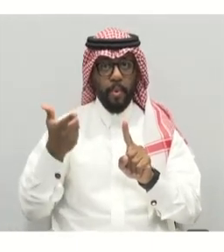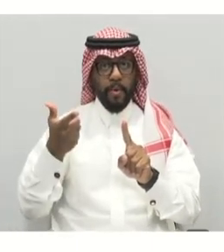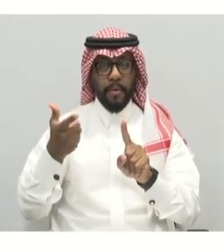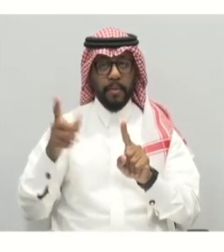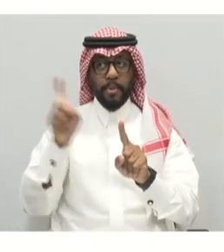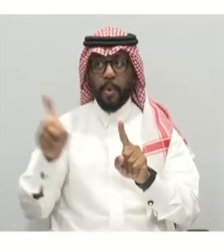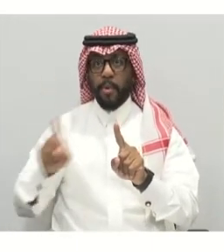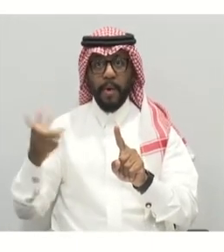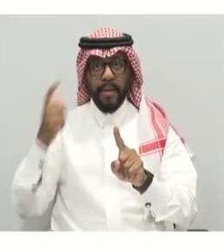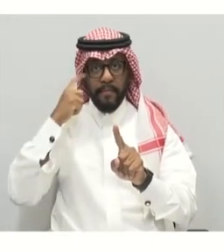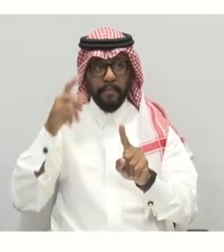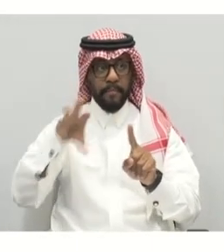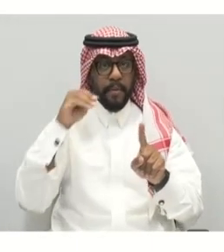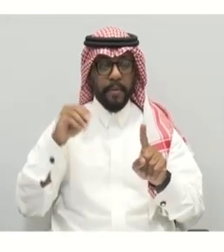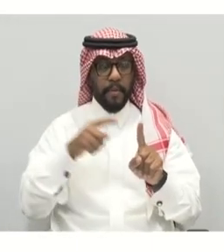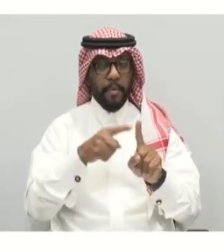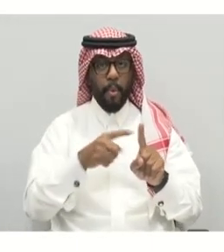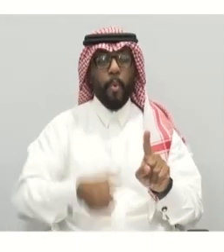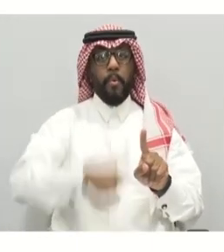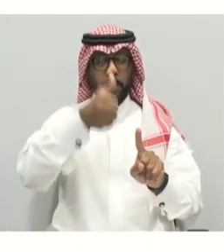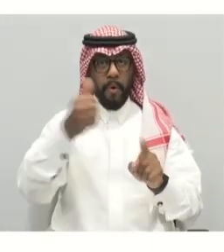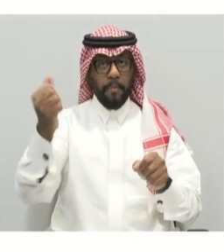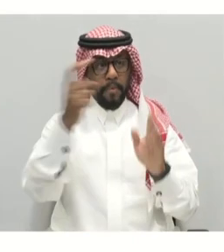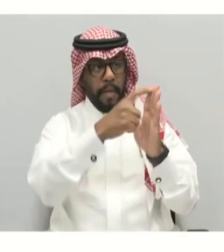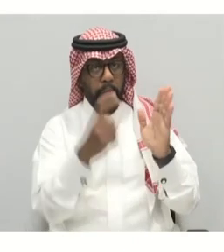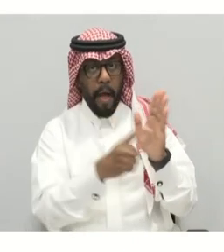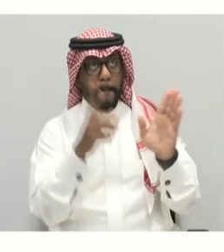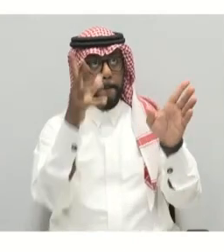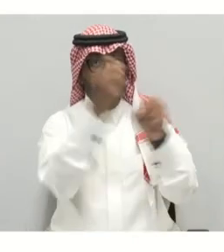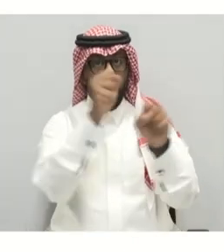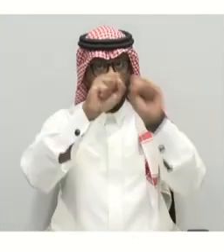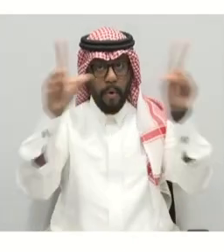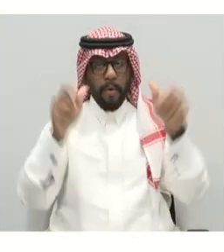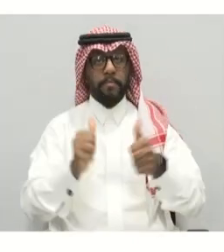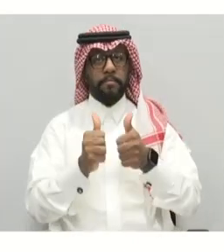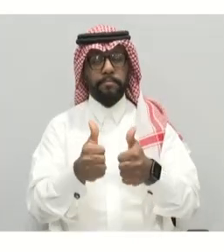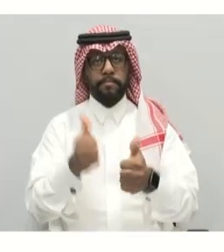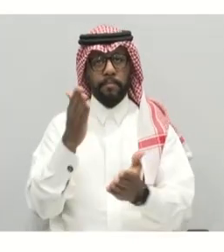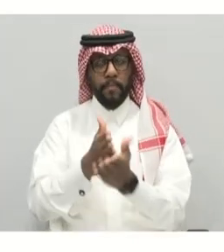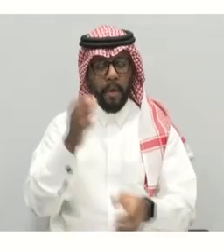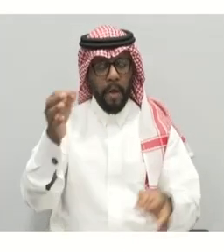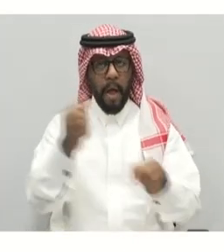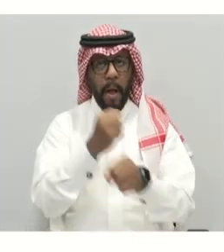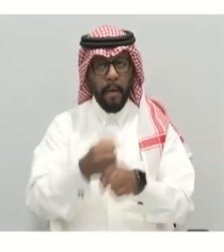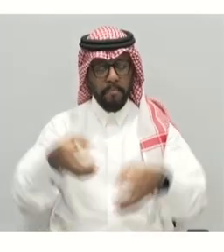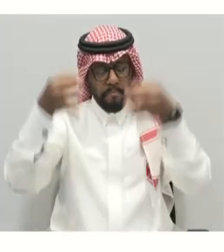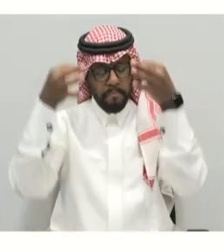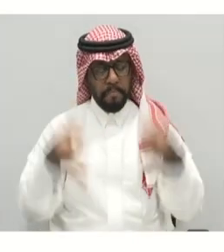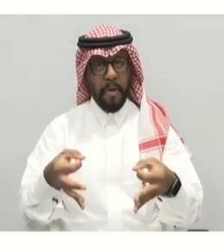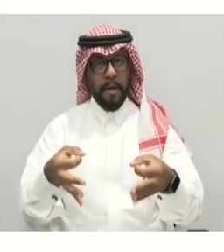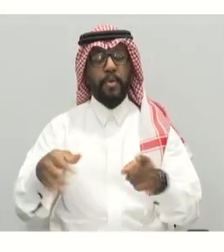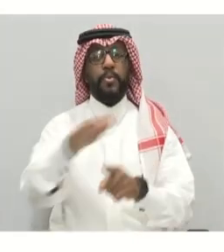نجيب حتى نفتح القفل هو المواطن الذي يتقيد بالنظام ويشعر بالمسؤوليه ويؤدي الواجبات وينتمي